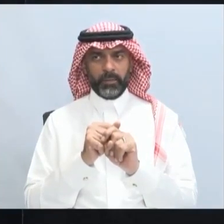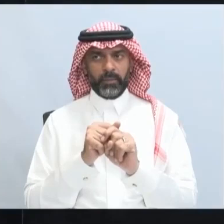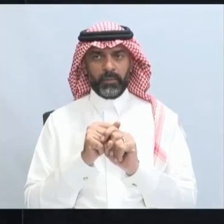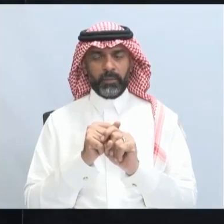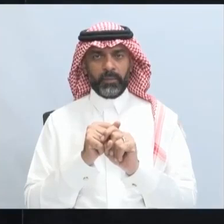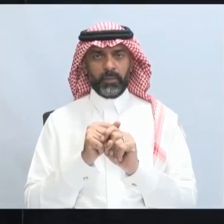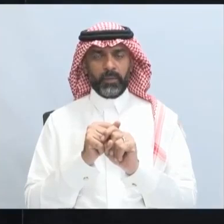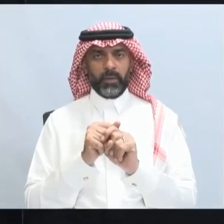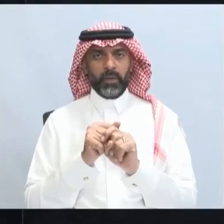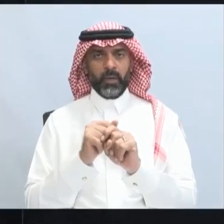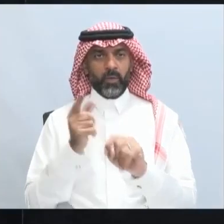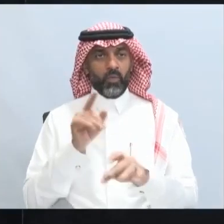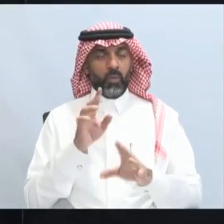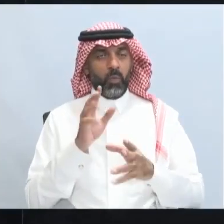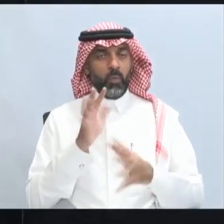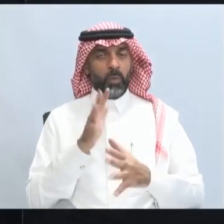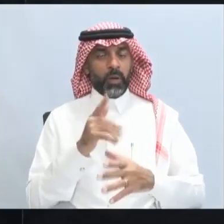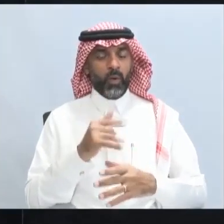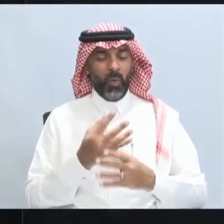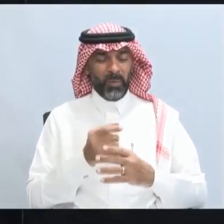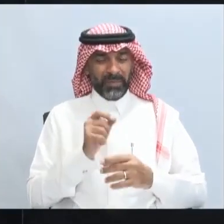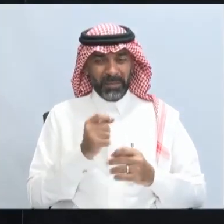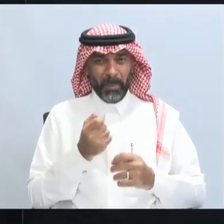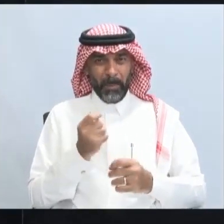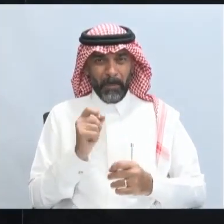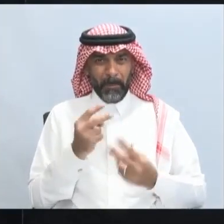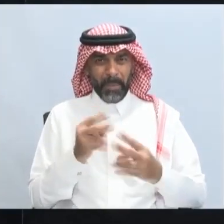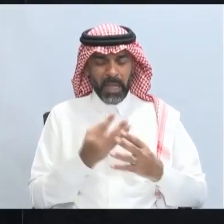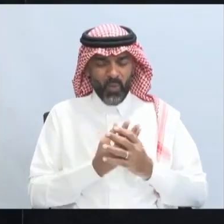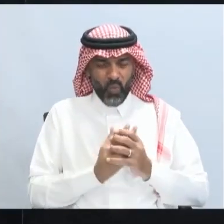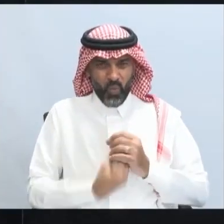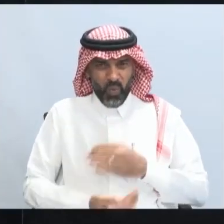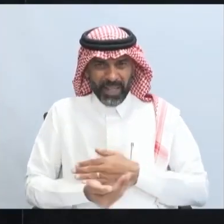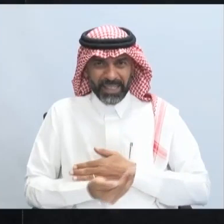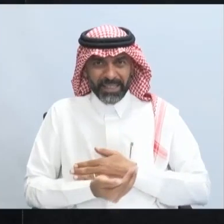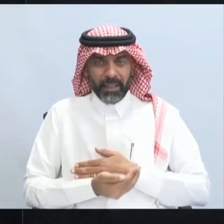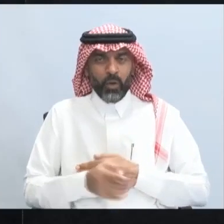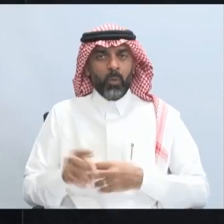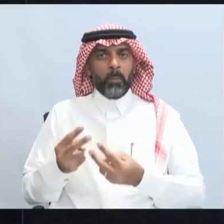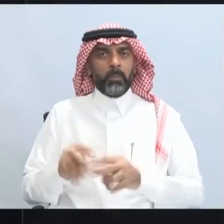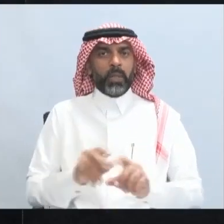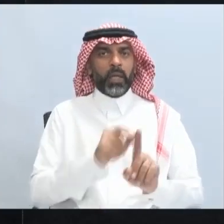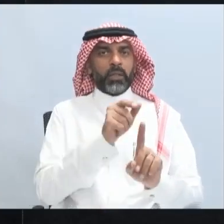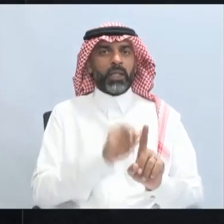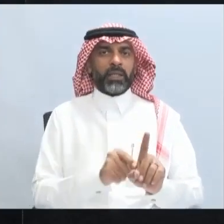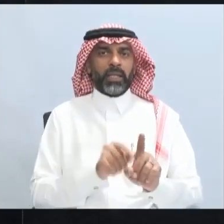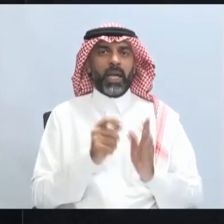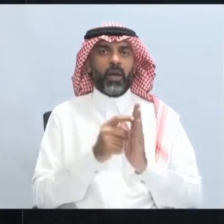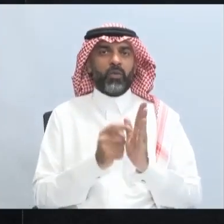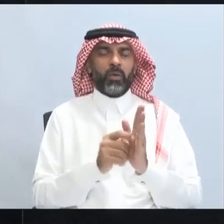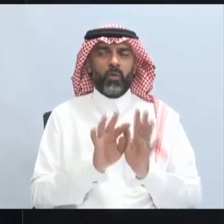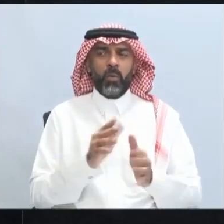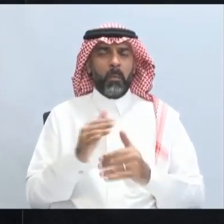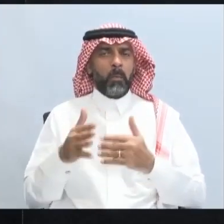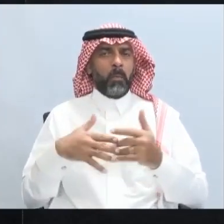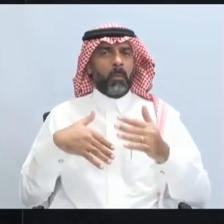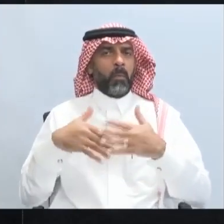له حقوق وعليه التزامات بمجرد ولادته فاذا لا ينظر الى جانب العمر فلا ينظر